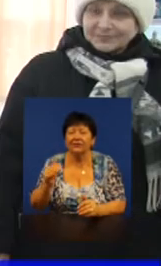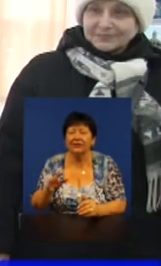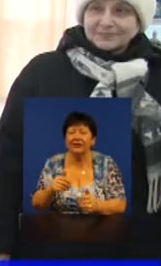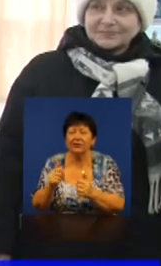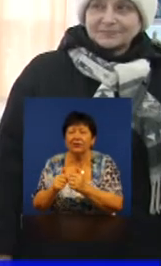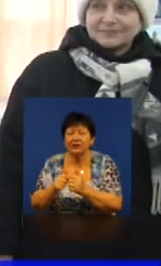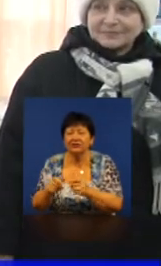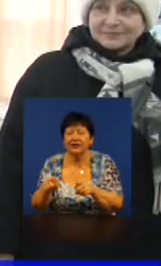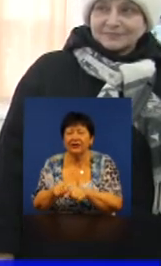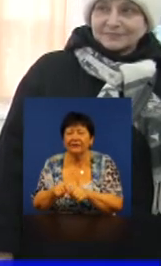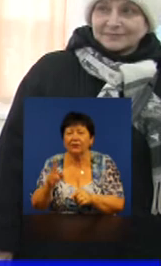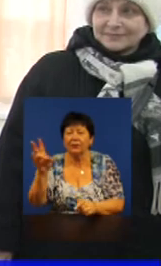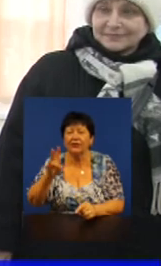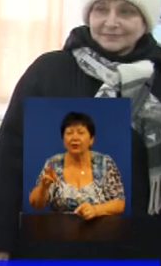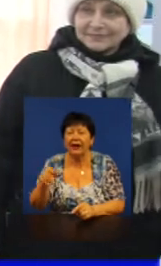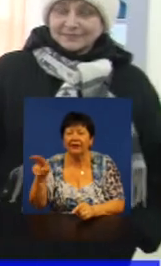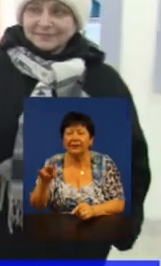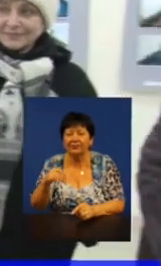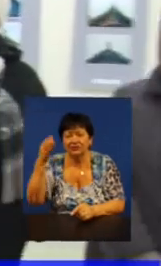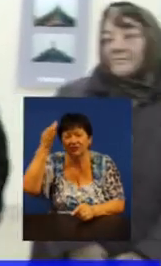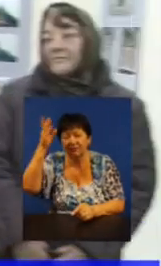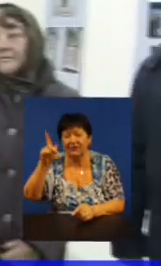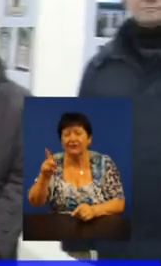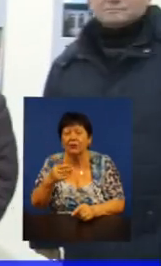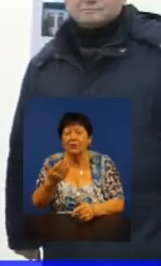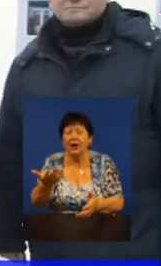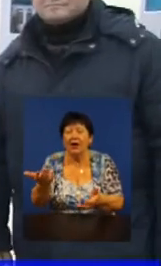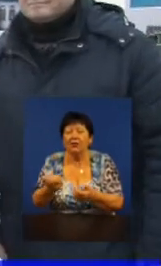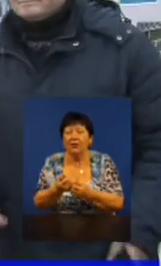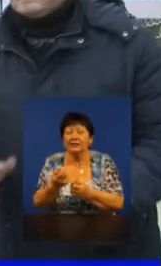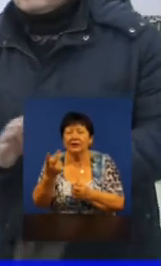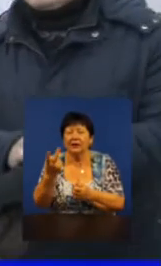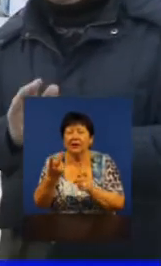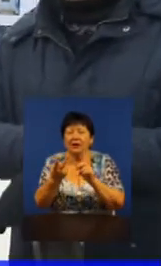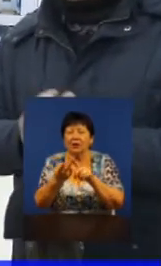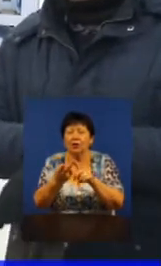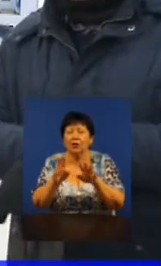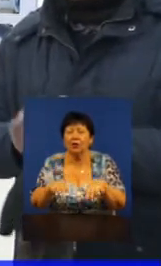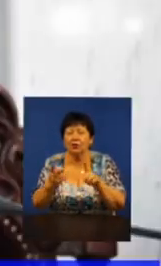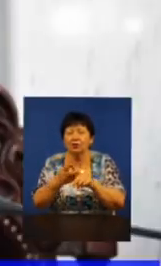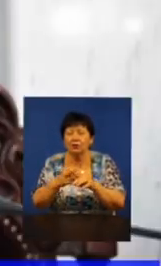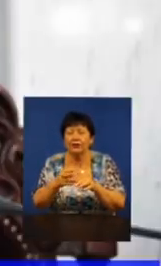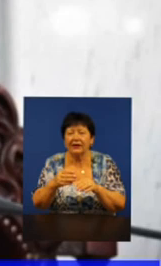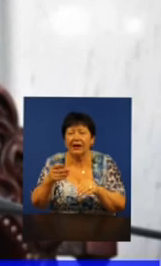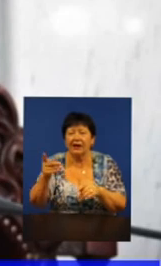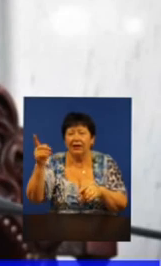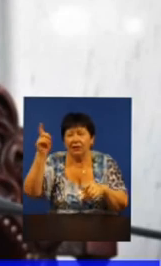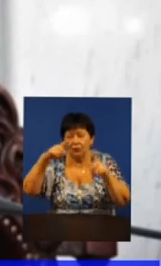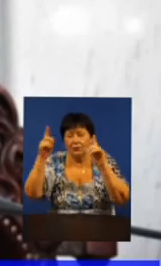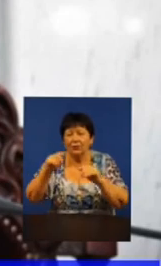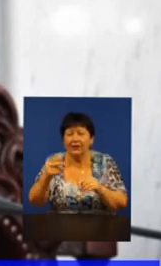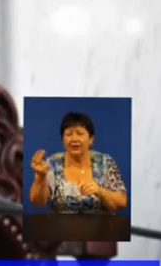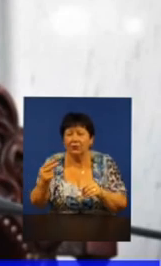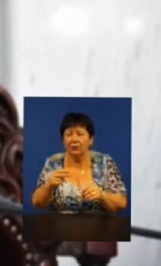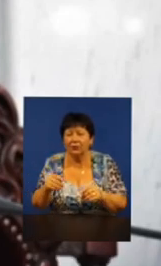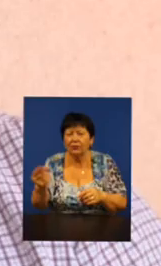de clasă cu Nicolae Dabija, își amintește cum a luat locul 2 la un concurs de compunere, cedându-i viitorului poet și scriitor